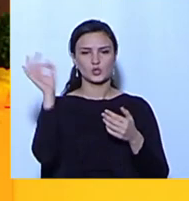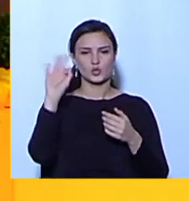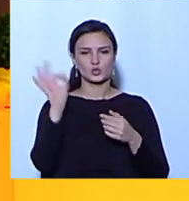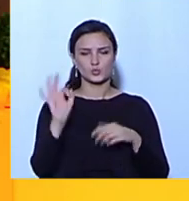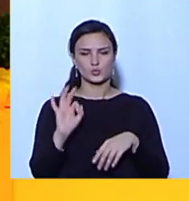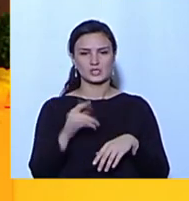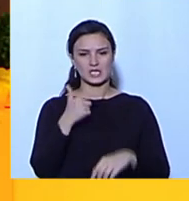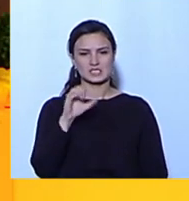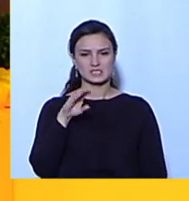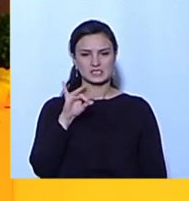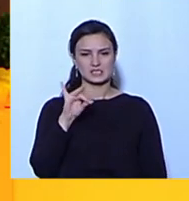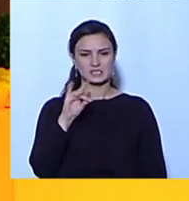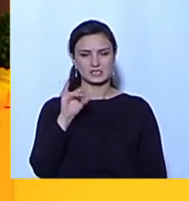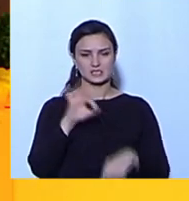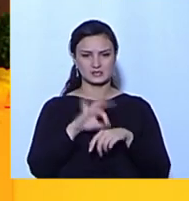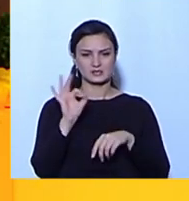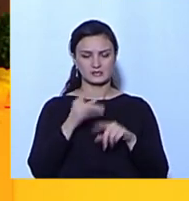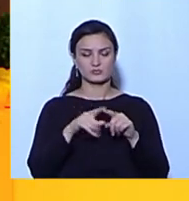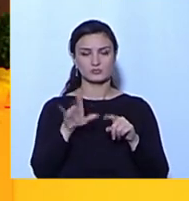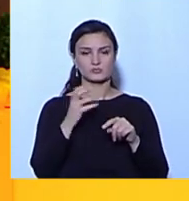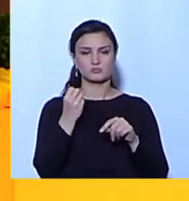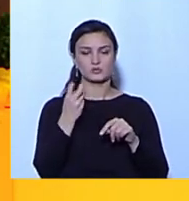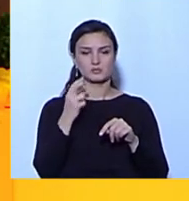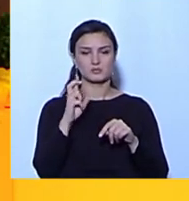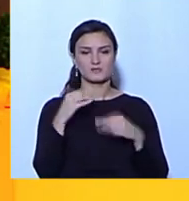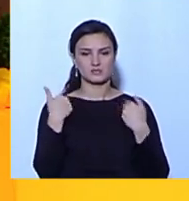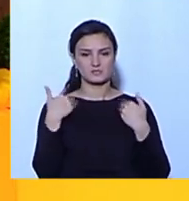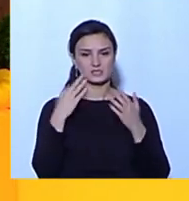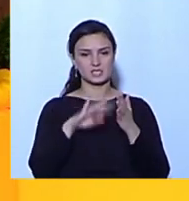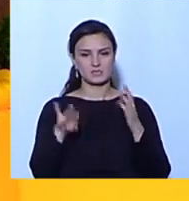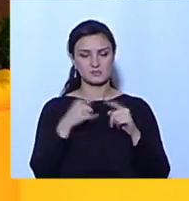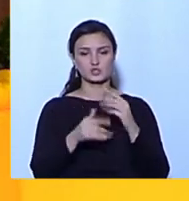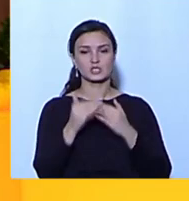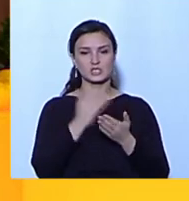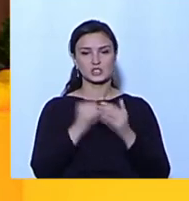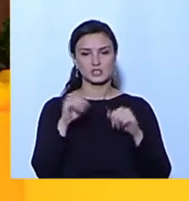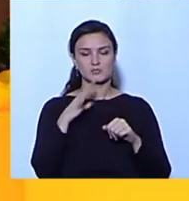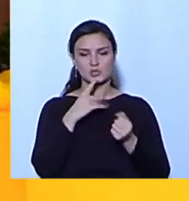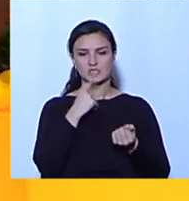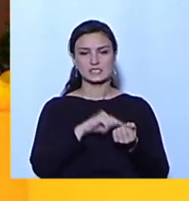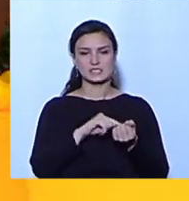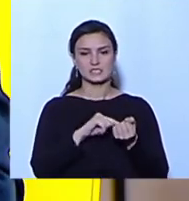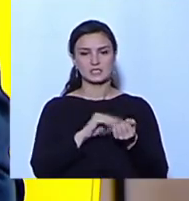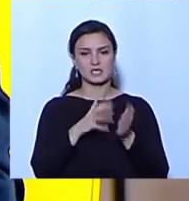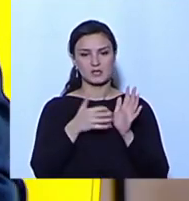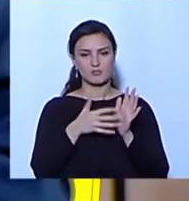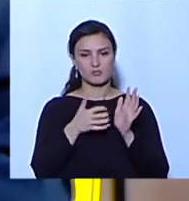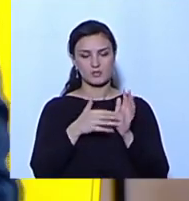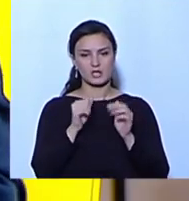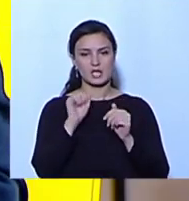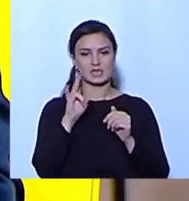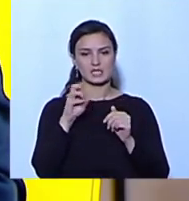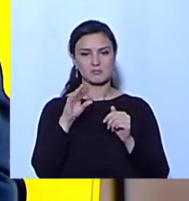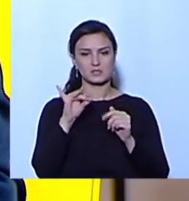ქრონიკული გასტრიტი, შეიძლება ამ ადამიანებს ქონდეს B12 ვიტამინის ნაკლებობა. შედეგი შეიძლება იყოს სისხლნაკლებობა, ანუ